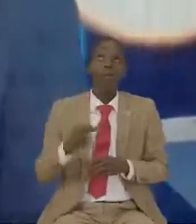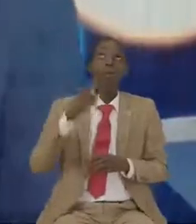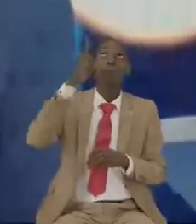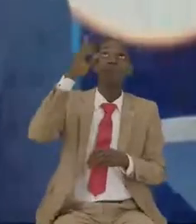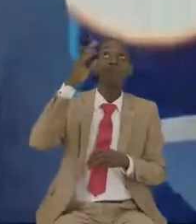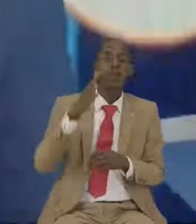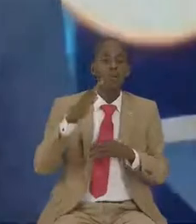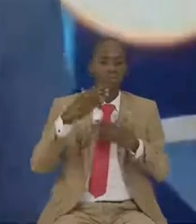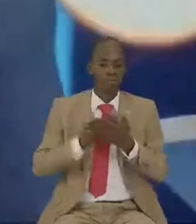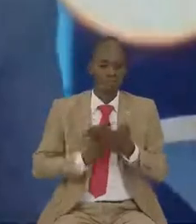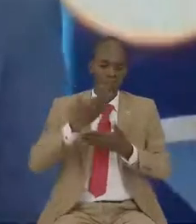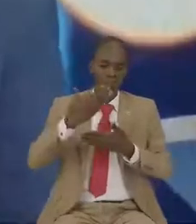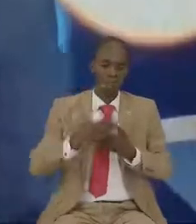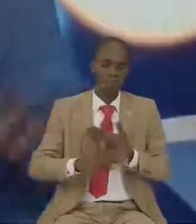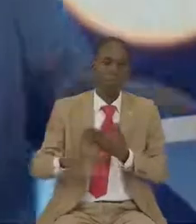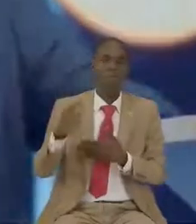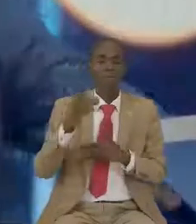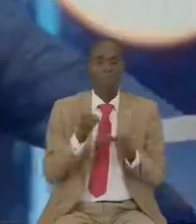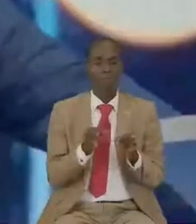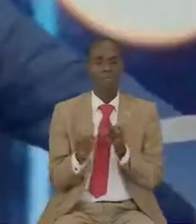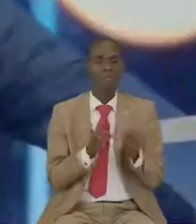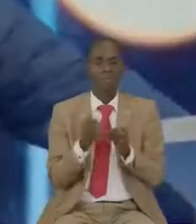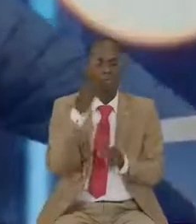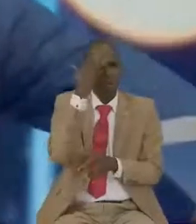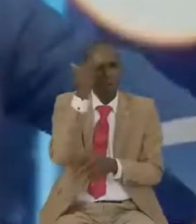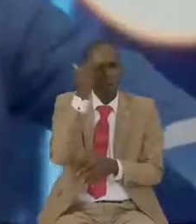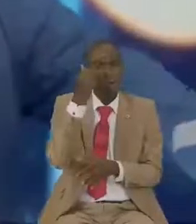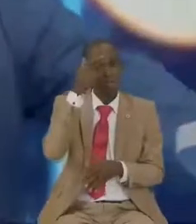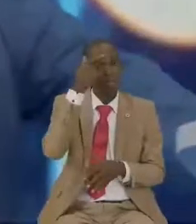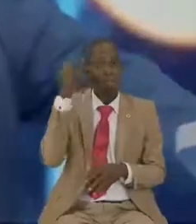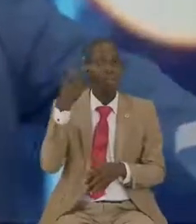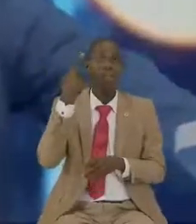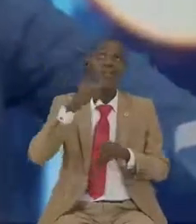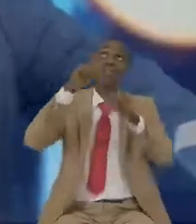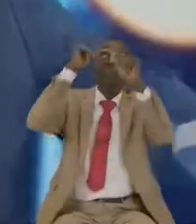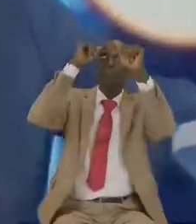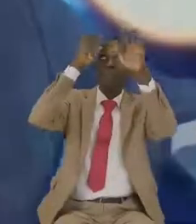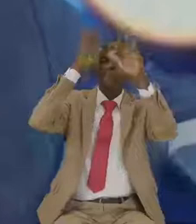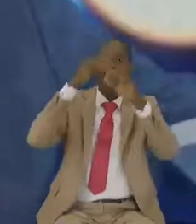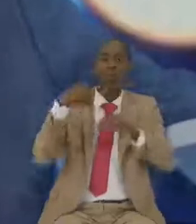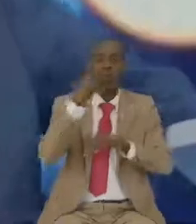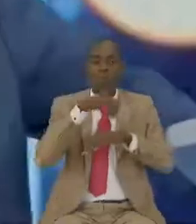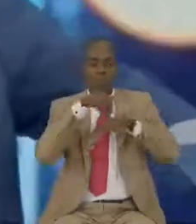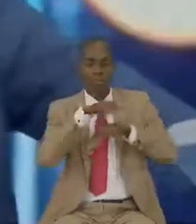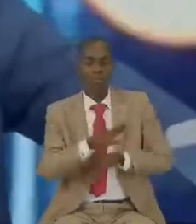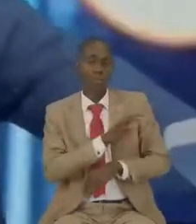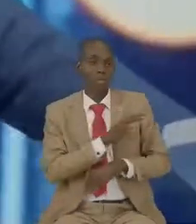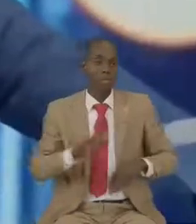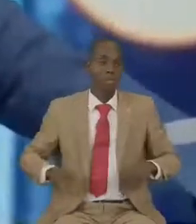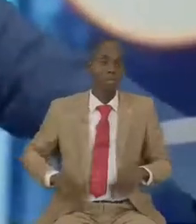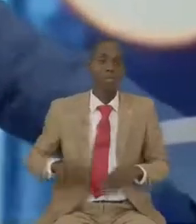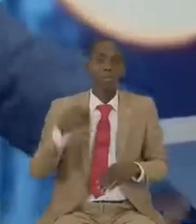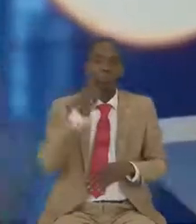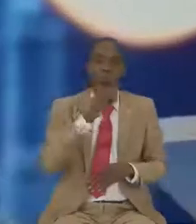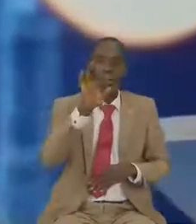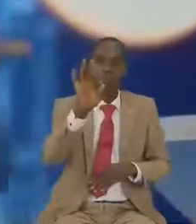Dieu au-delà de toute description. Pourquoi? Parce que le Père qui l'a envoyé,